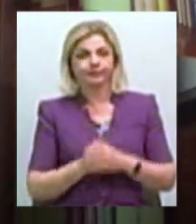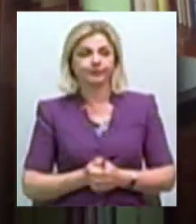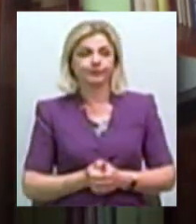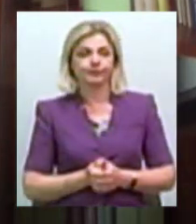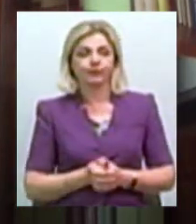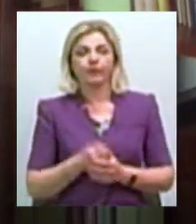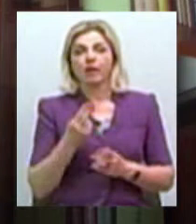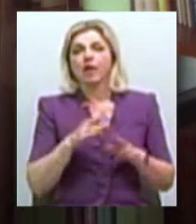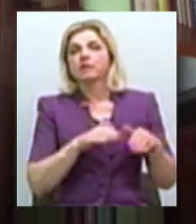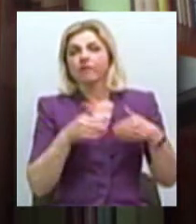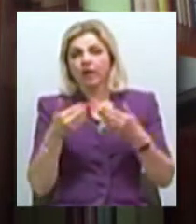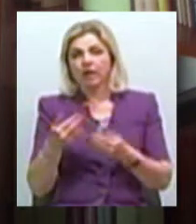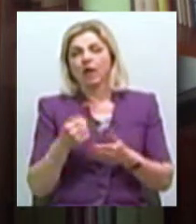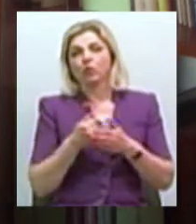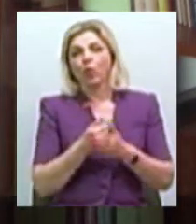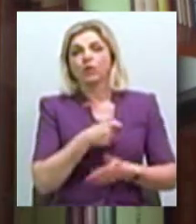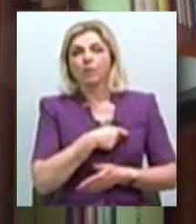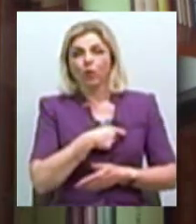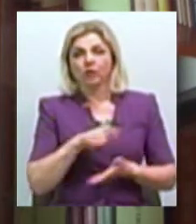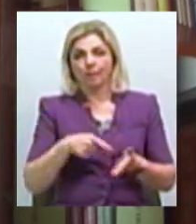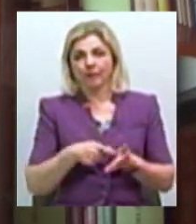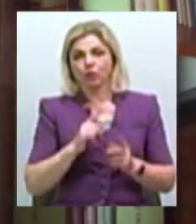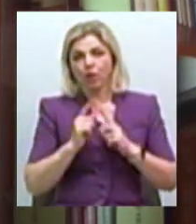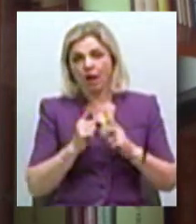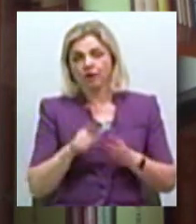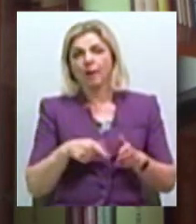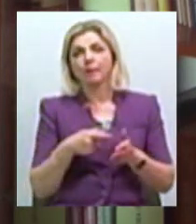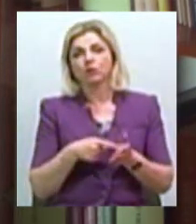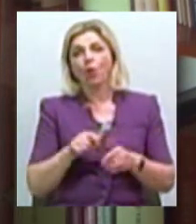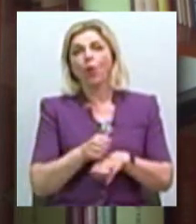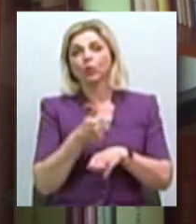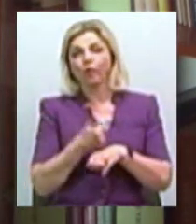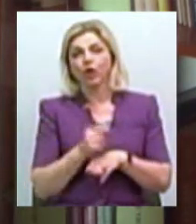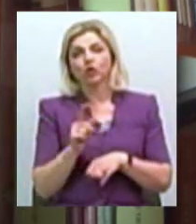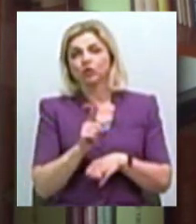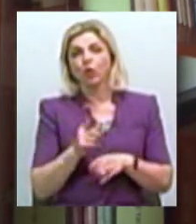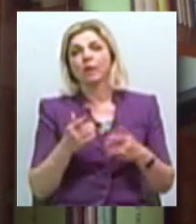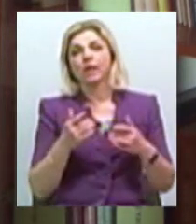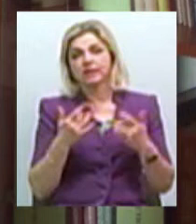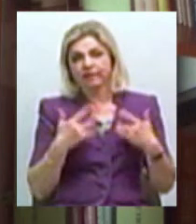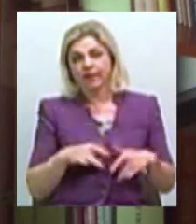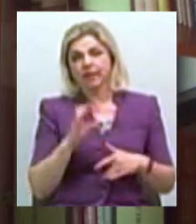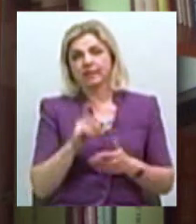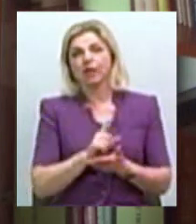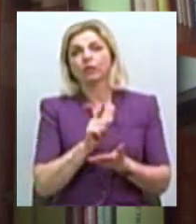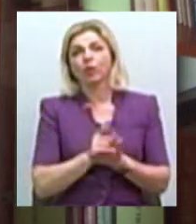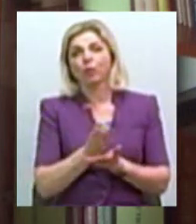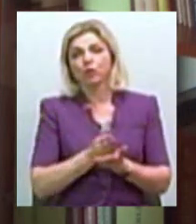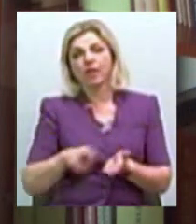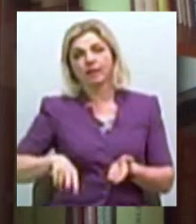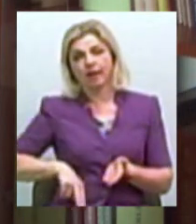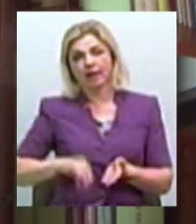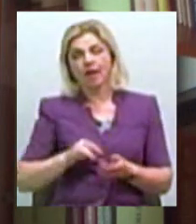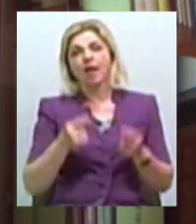підставою для звернення до депутатів міської ради, до міського голови з тим, щоб звільнити з займаної посади директора та